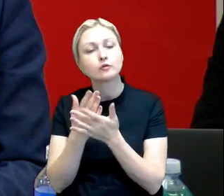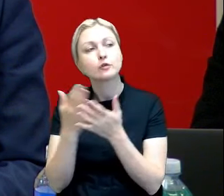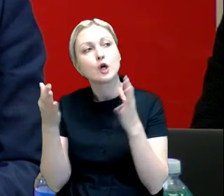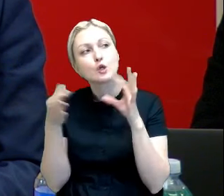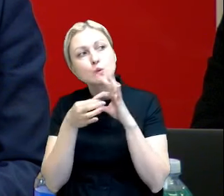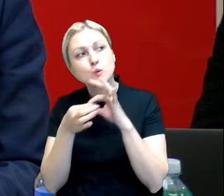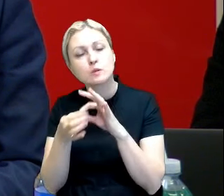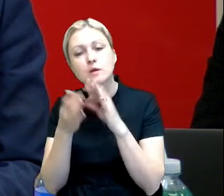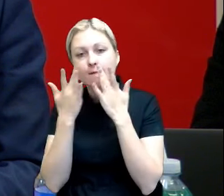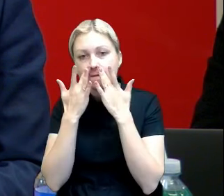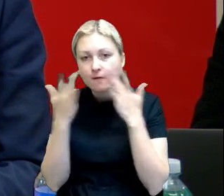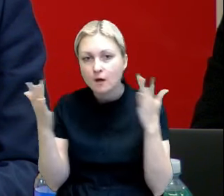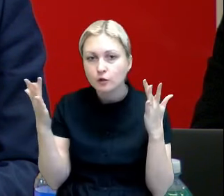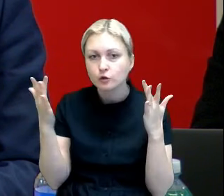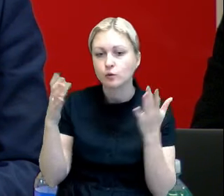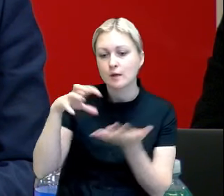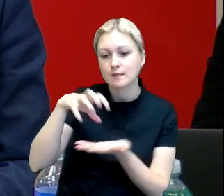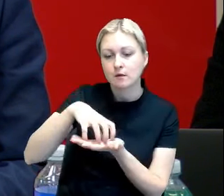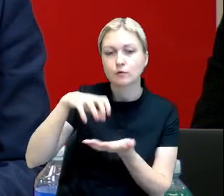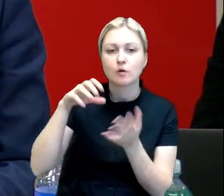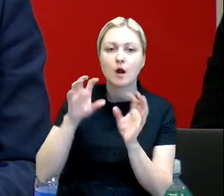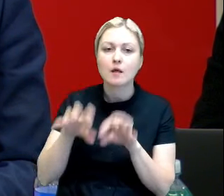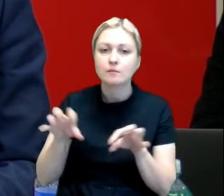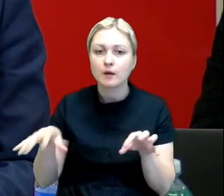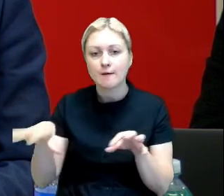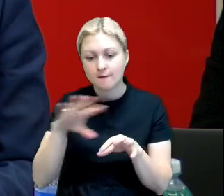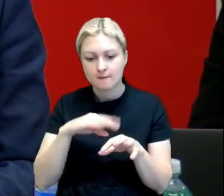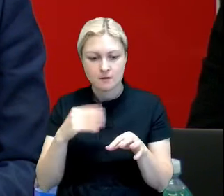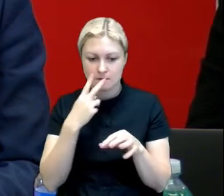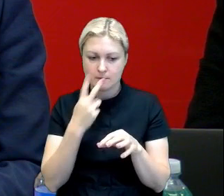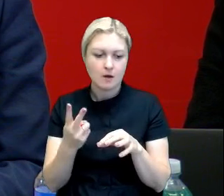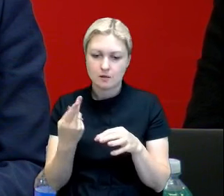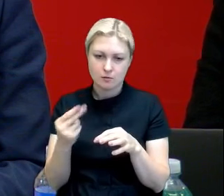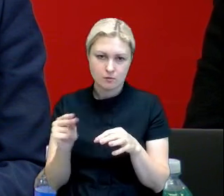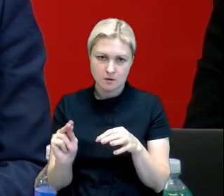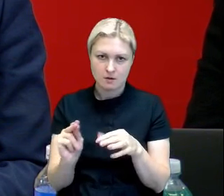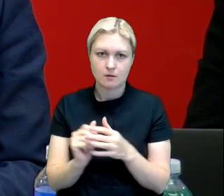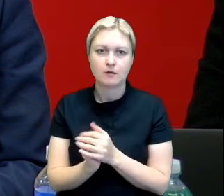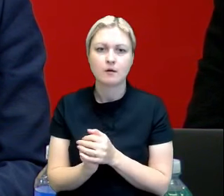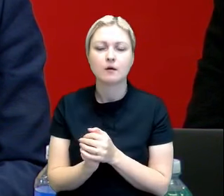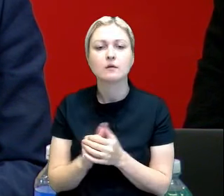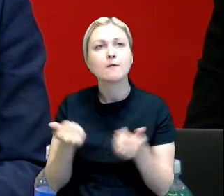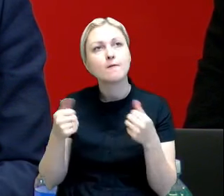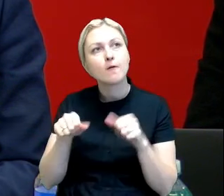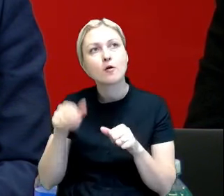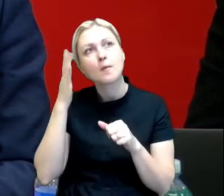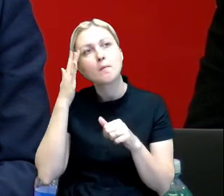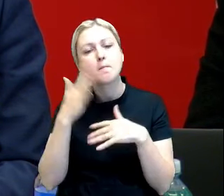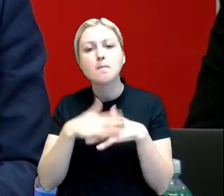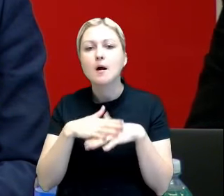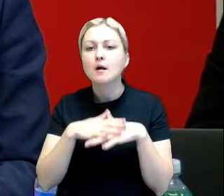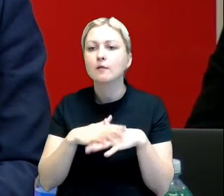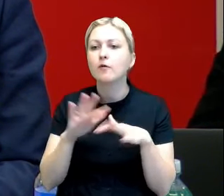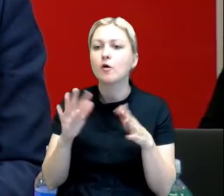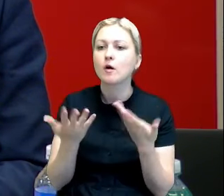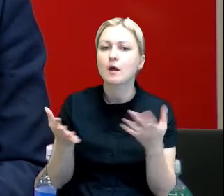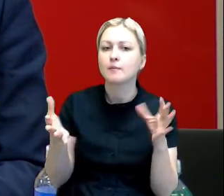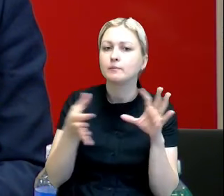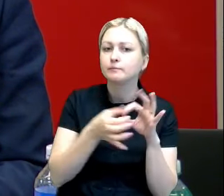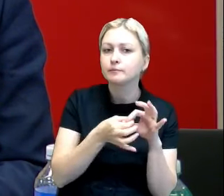ir administravimu tai visi sutinkame kad ne tai yra tiesiog toksai na būdas pagalvoti kaip čia dabar prie ko priklijuoti